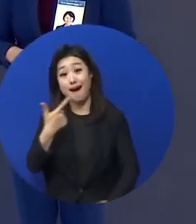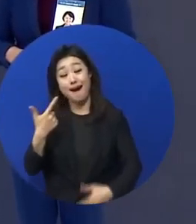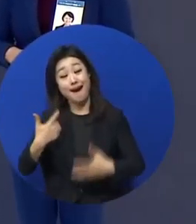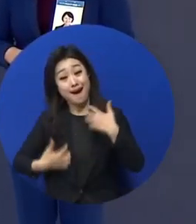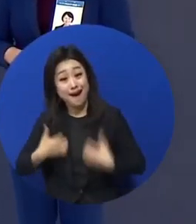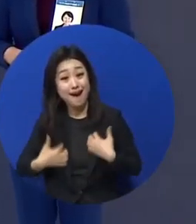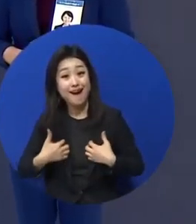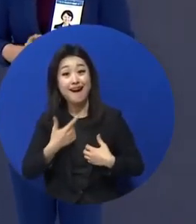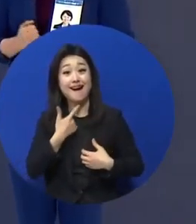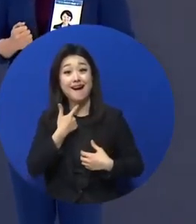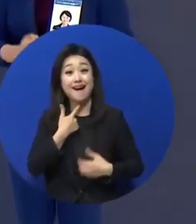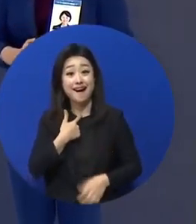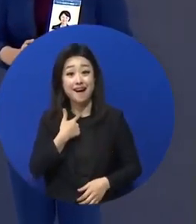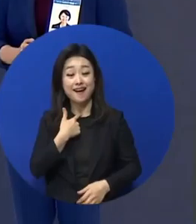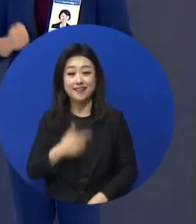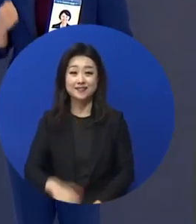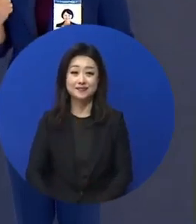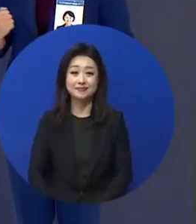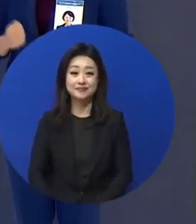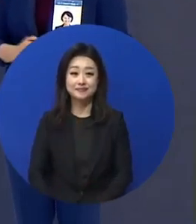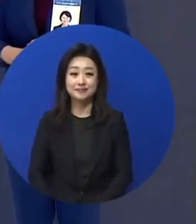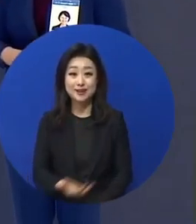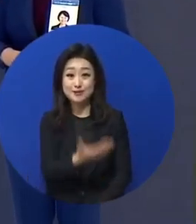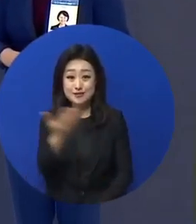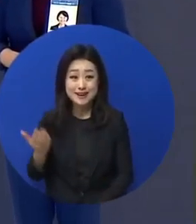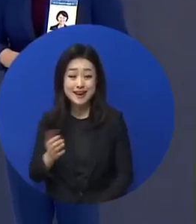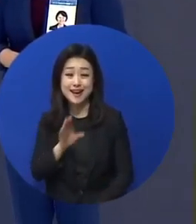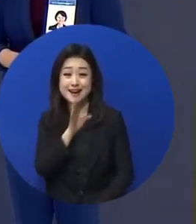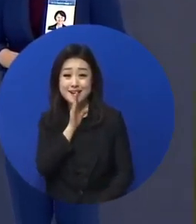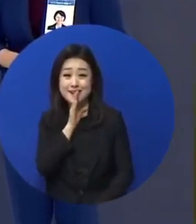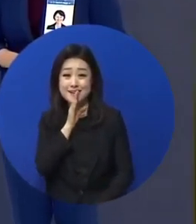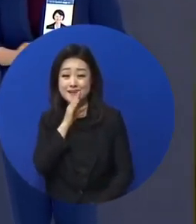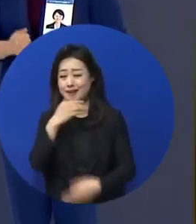알았습니다. 우리가 함께 벽을 깨부신 줄 알았습니다.